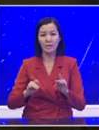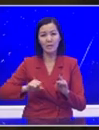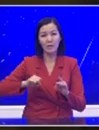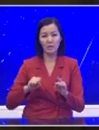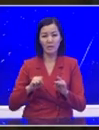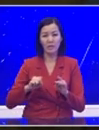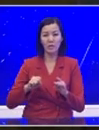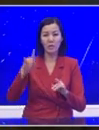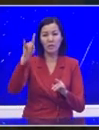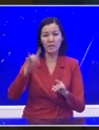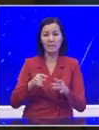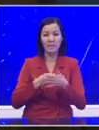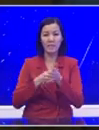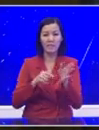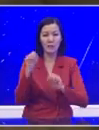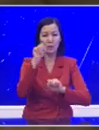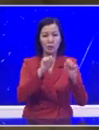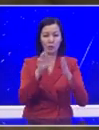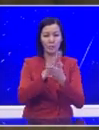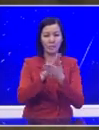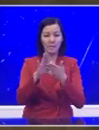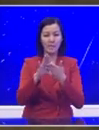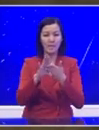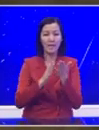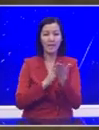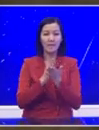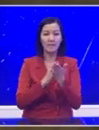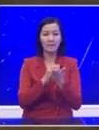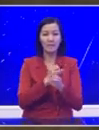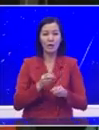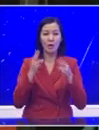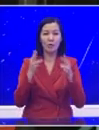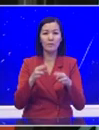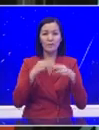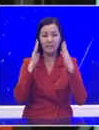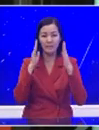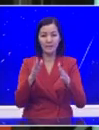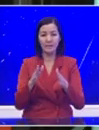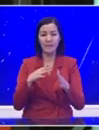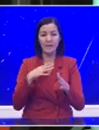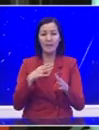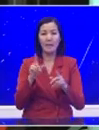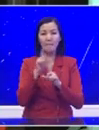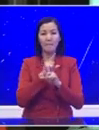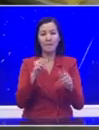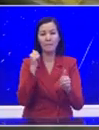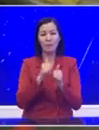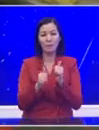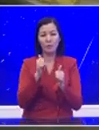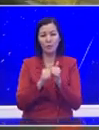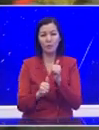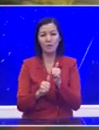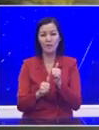тіреуіштер, терезелер мен есіктерді жуады. Жолаушылар ғана емес, қызметкерлердің де қауіпсіздігі басты назарда. Мекеме басшылығы күнде